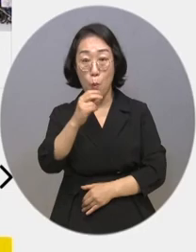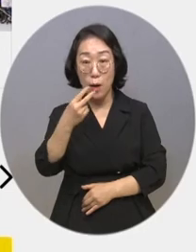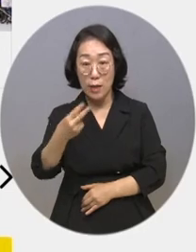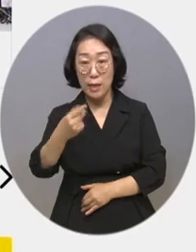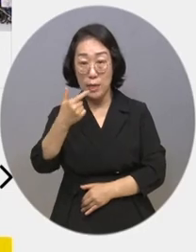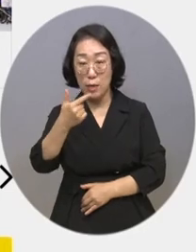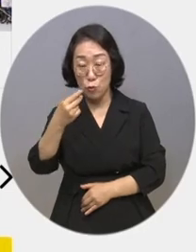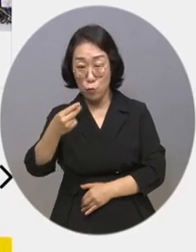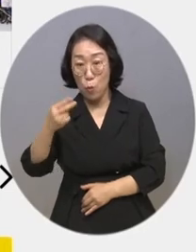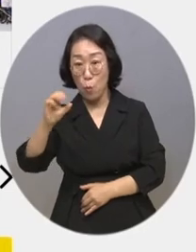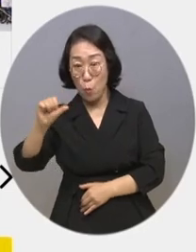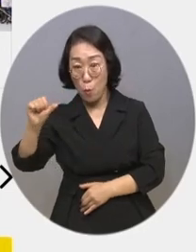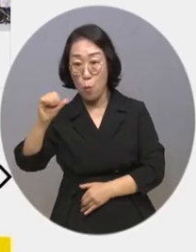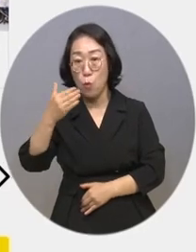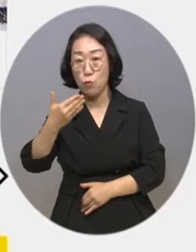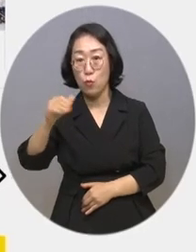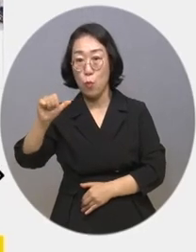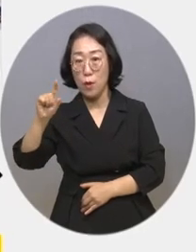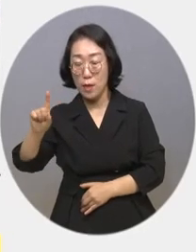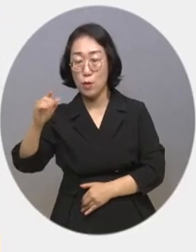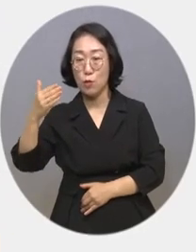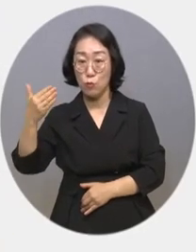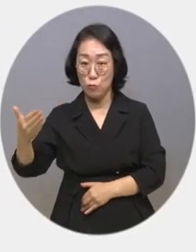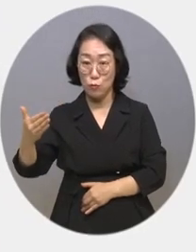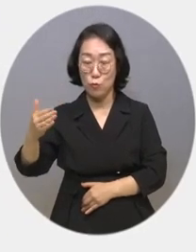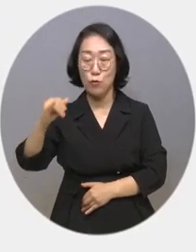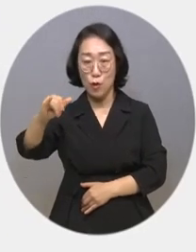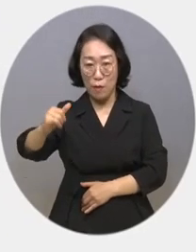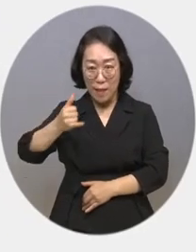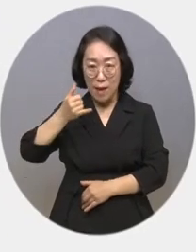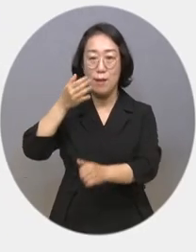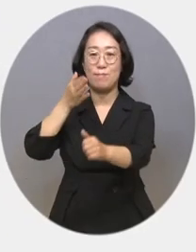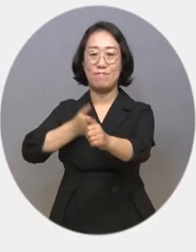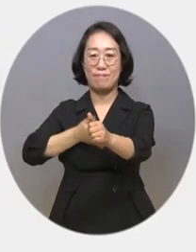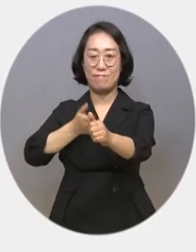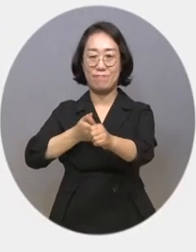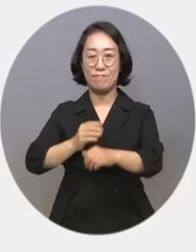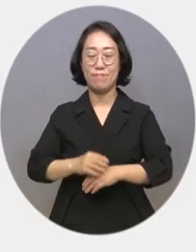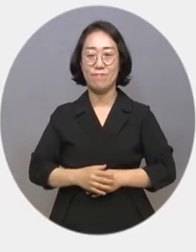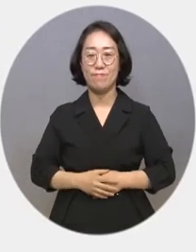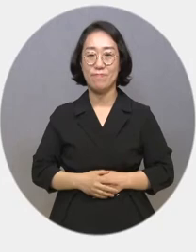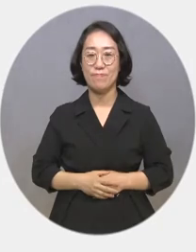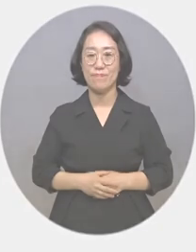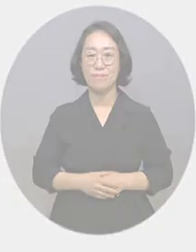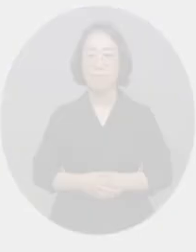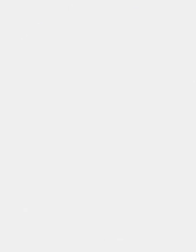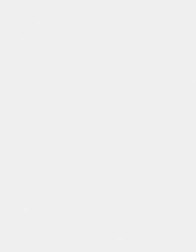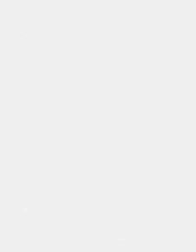전화번호 02-2655-9519로 많은 제보 바랍니다.